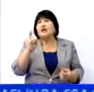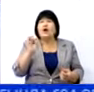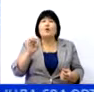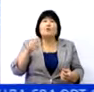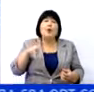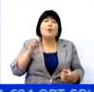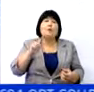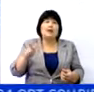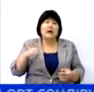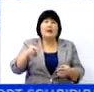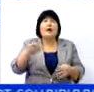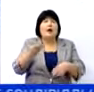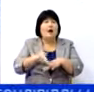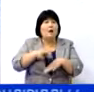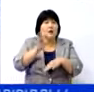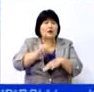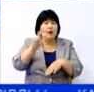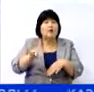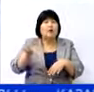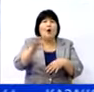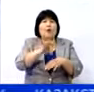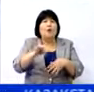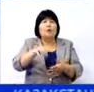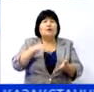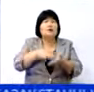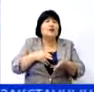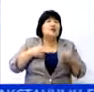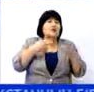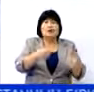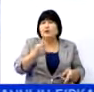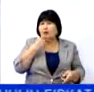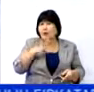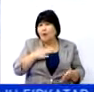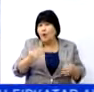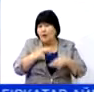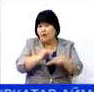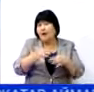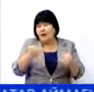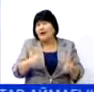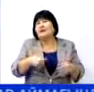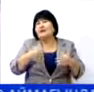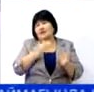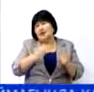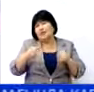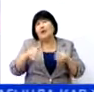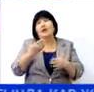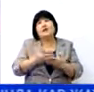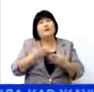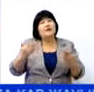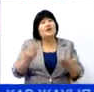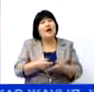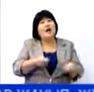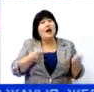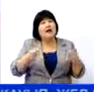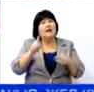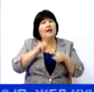Бұрын жағдайы ауыр науқастарды облыс орталығына жеткізу біраз қиындық тудыратын. Енді ол мәселе де ретімен шешіледі. Себебі жаңадан әкелінген